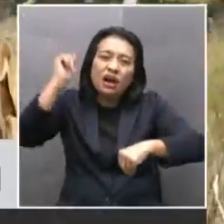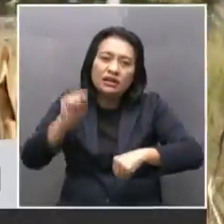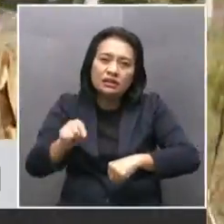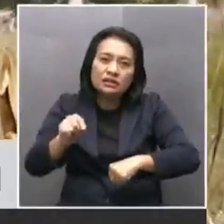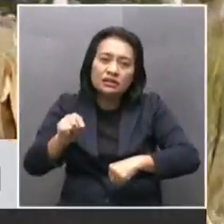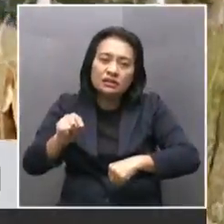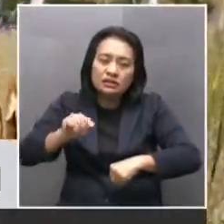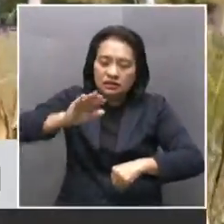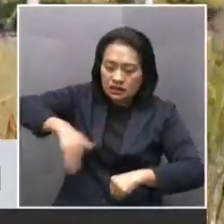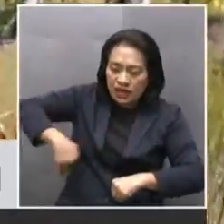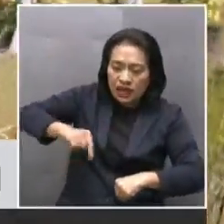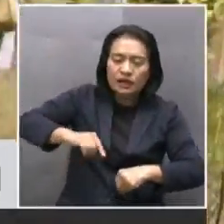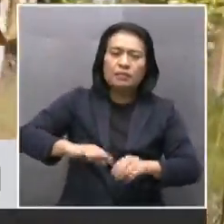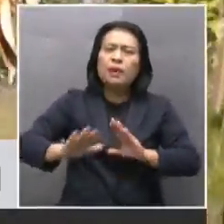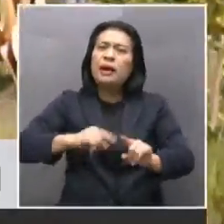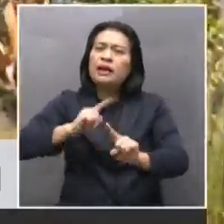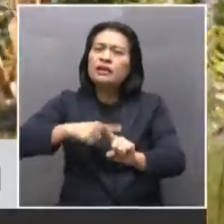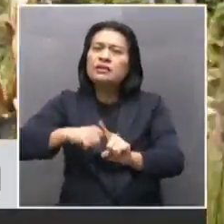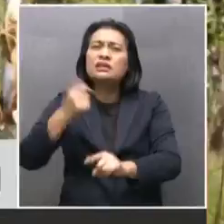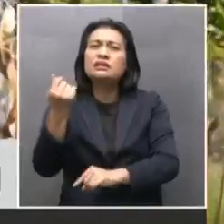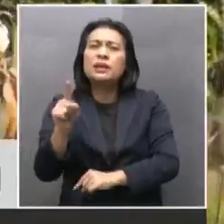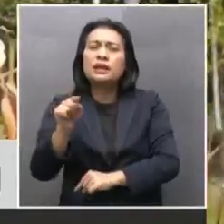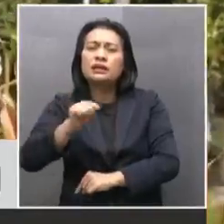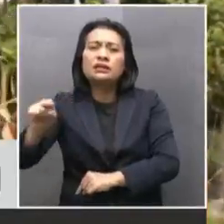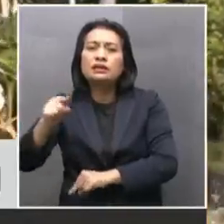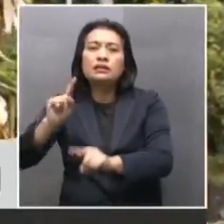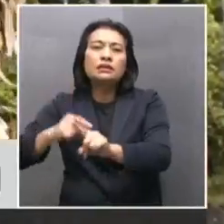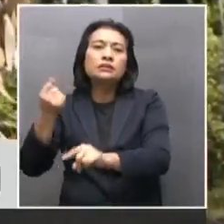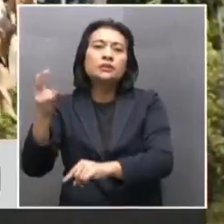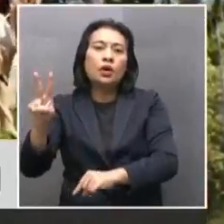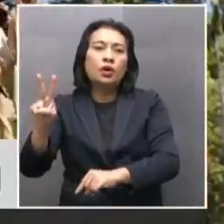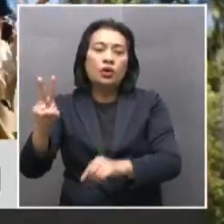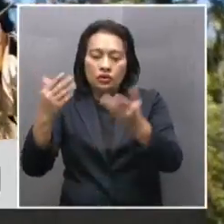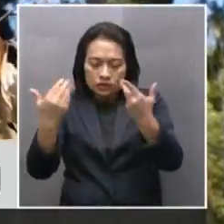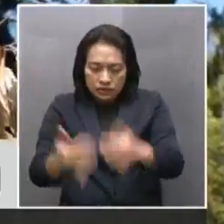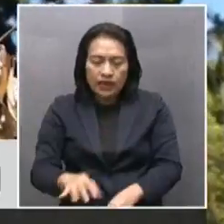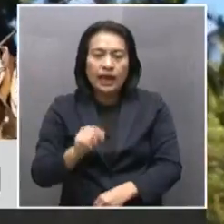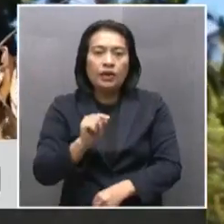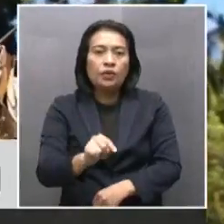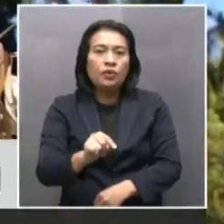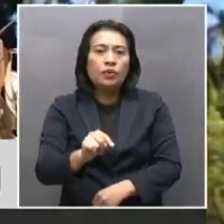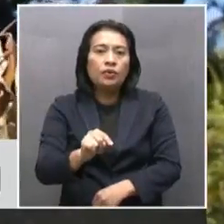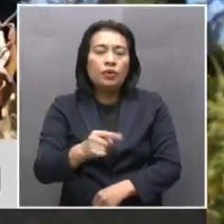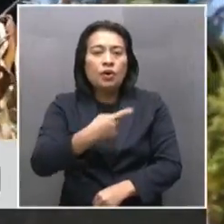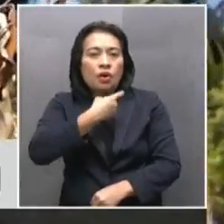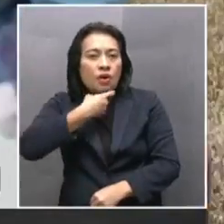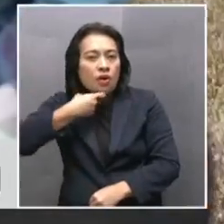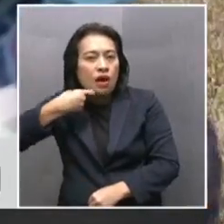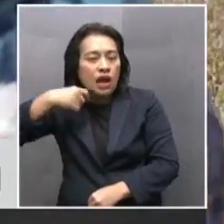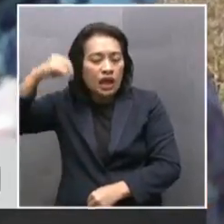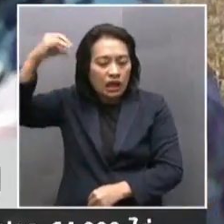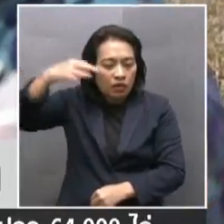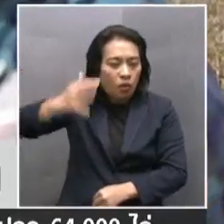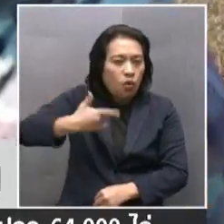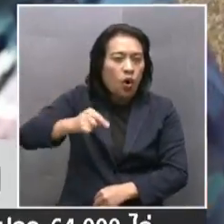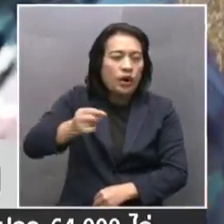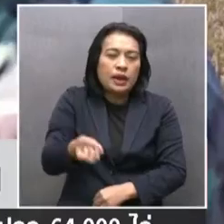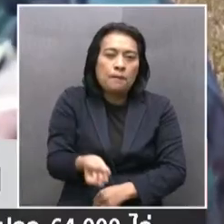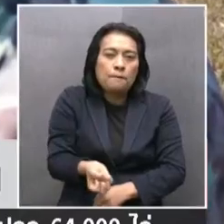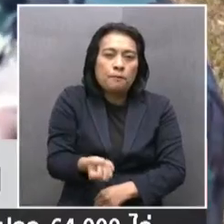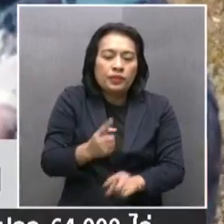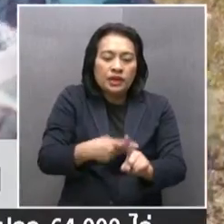มต้นตั้งแต่ช่วงเดือนพฤศจิกายนถึงธันวาคมจึงทำให้ฤดูแล้งจะมีระยะเวลาที่เพิ่มมากขึ้นกว่าภูมิภาค